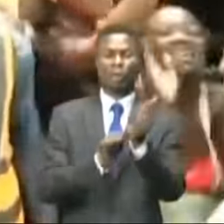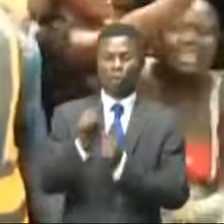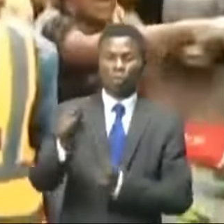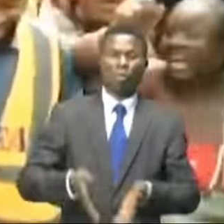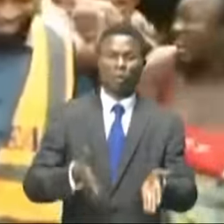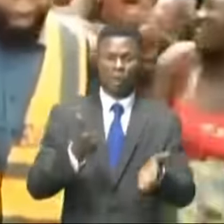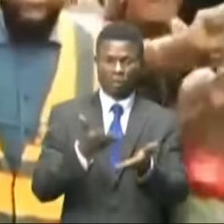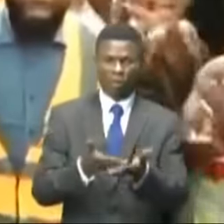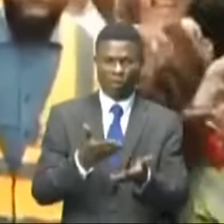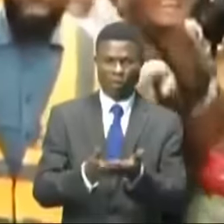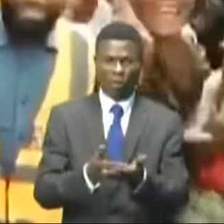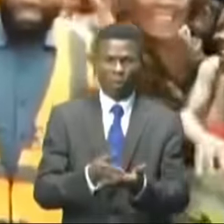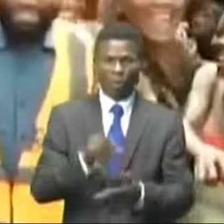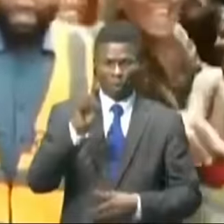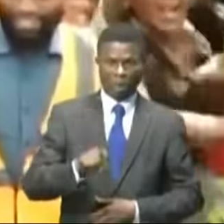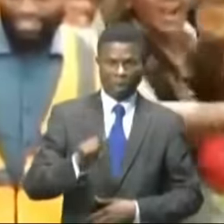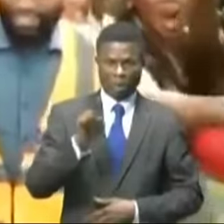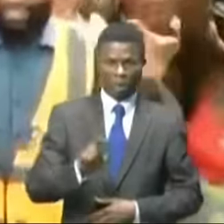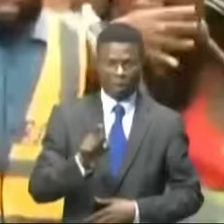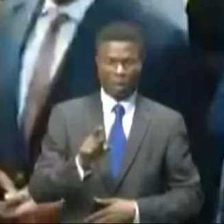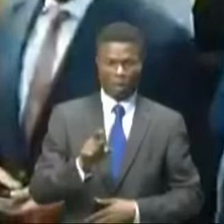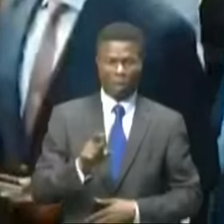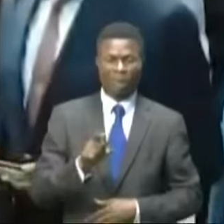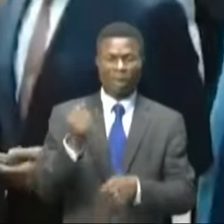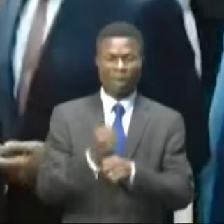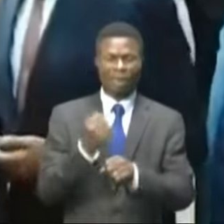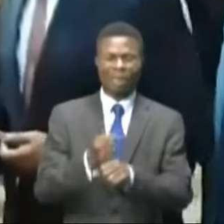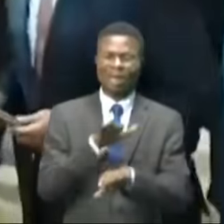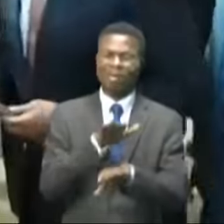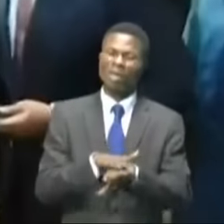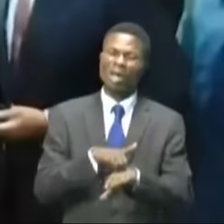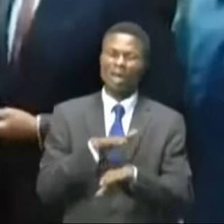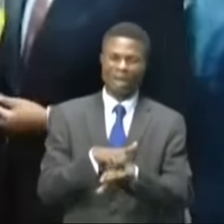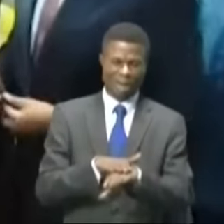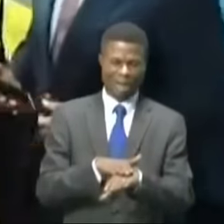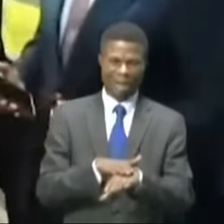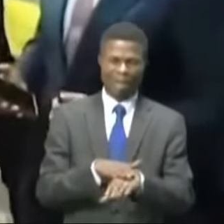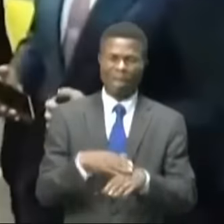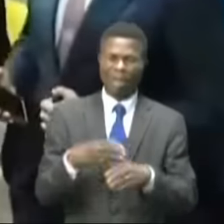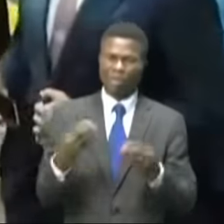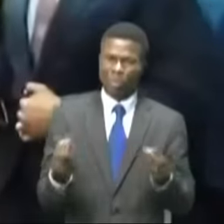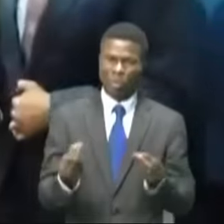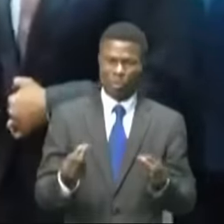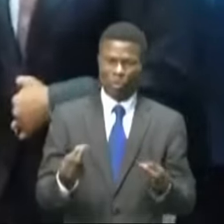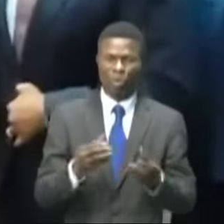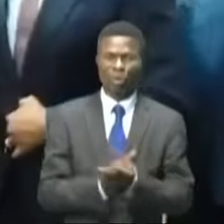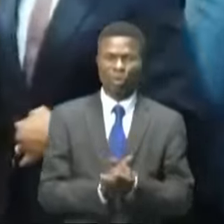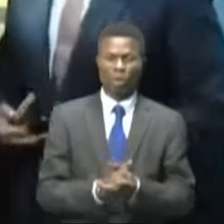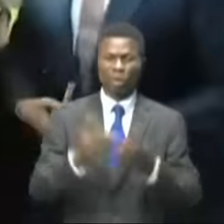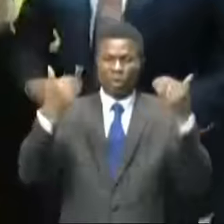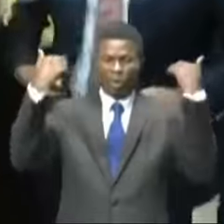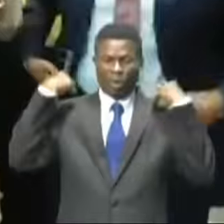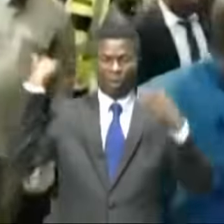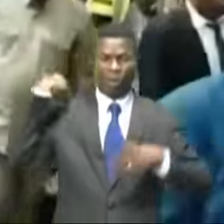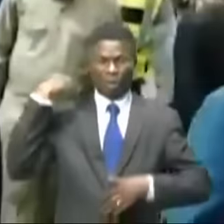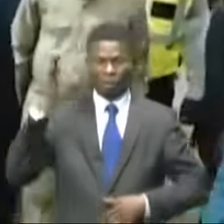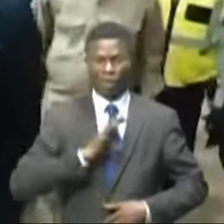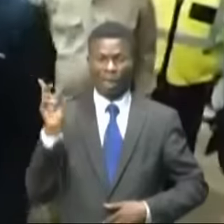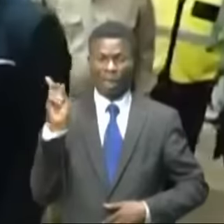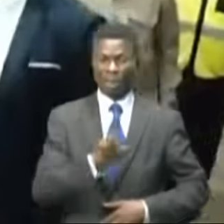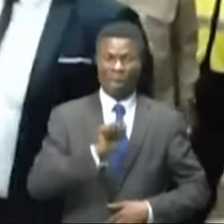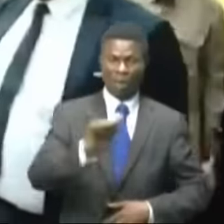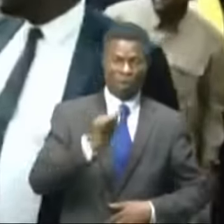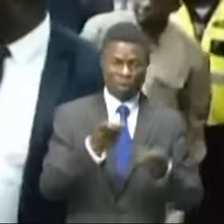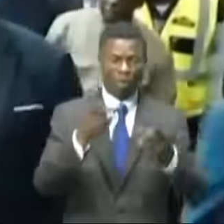qui déploraient la lenteur de travaux sur cet axe routier. Le chef de l'État est descendu sur le terrain